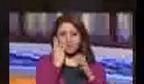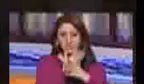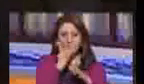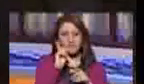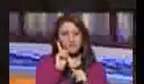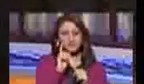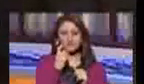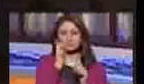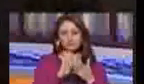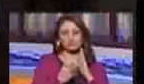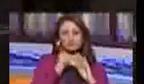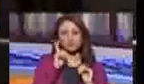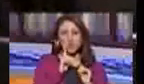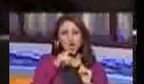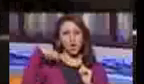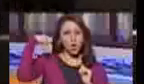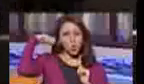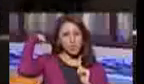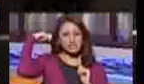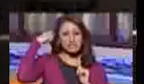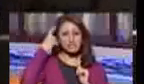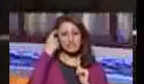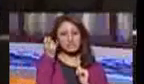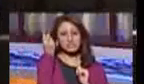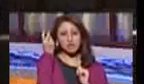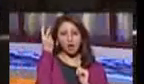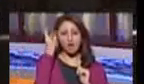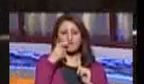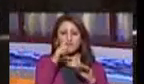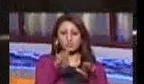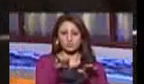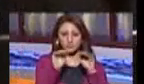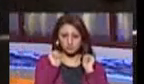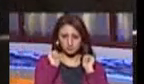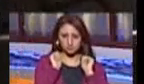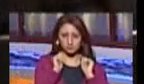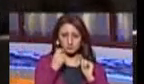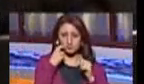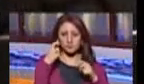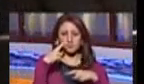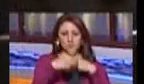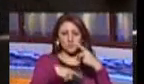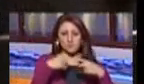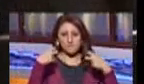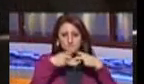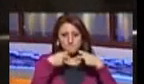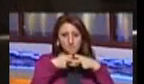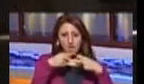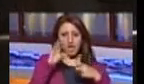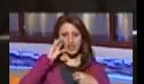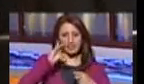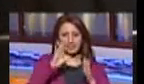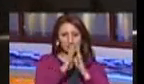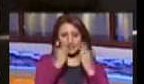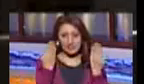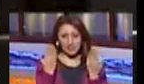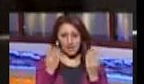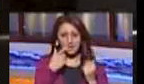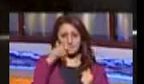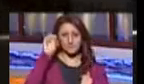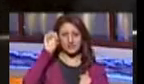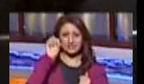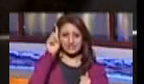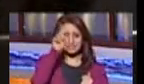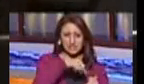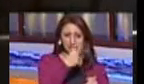وكان اخر قرار لوزير الثقافه قبل الاستقاله مد العمل في معرض الكتاب ليوم 9 فبراير بعد